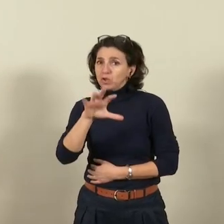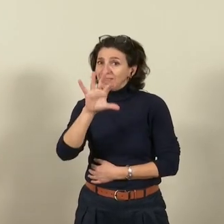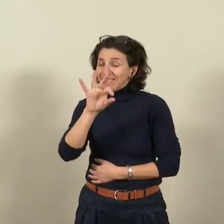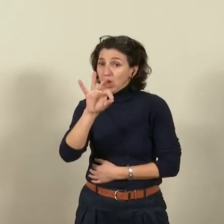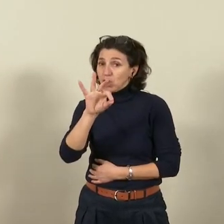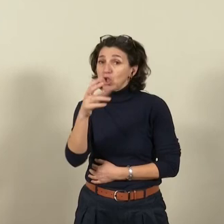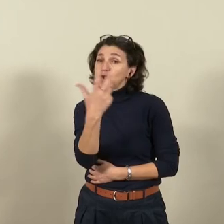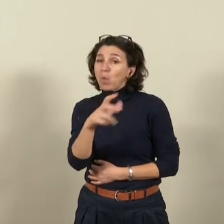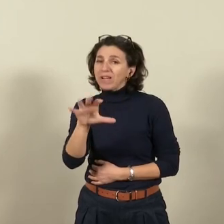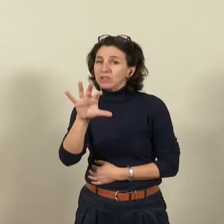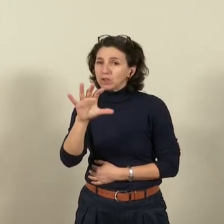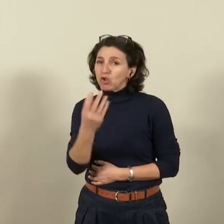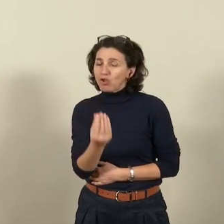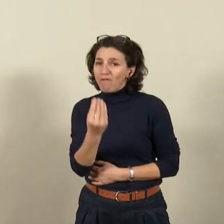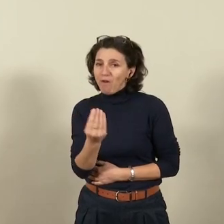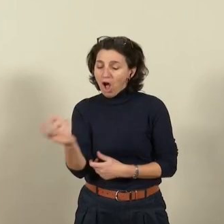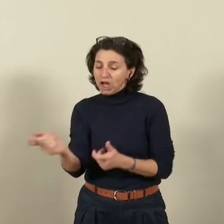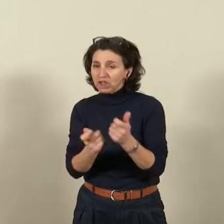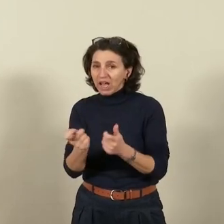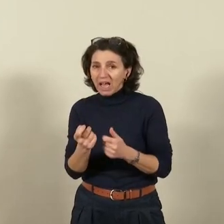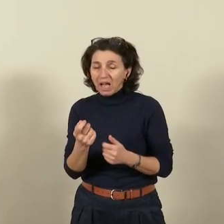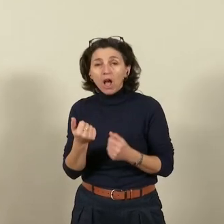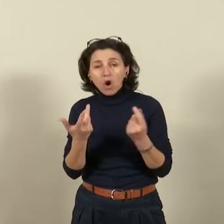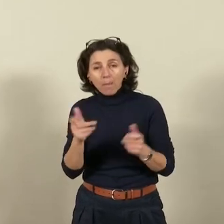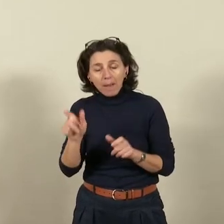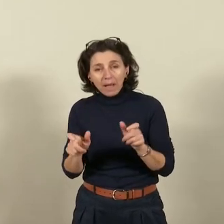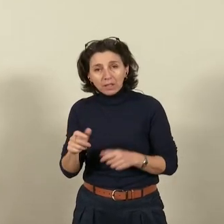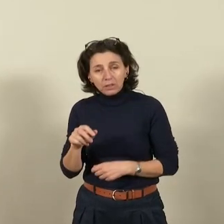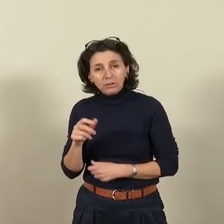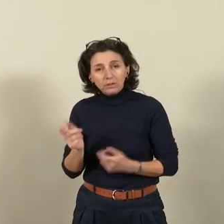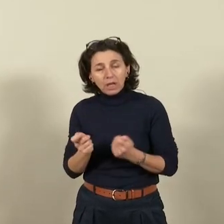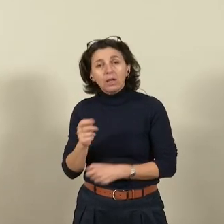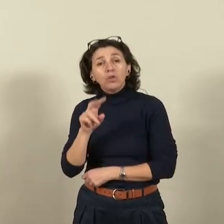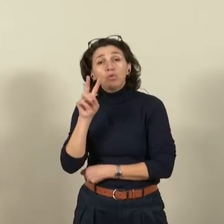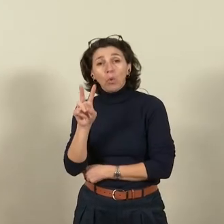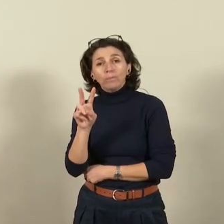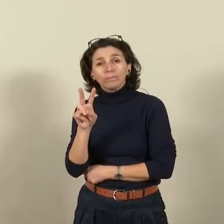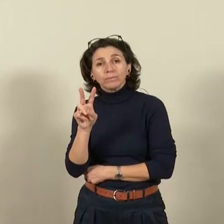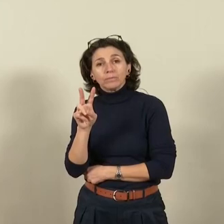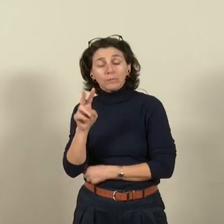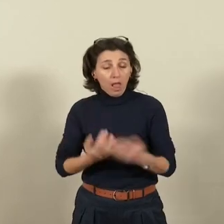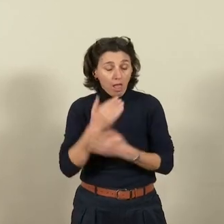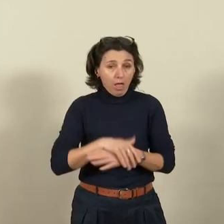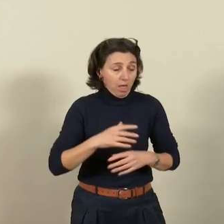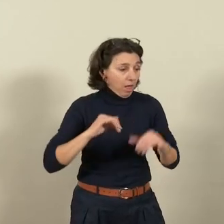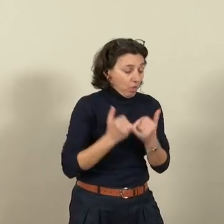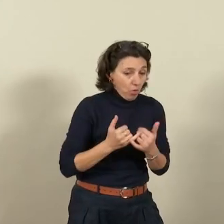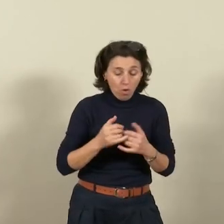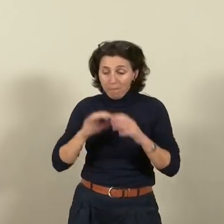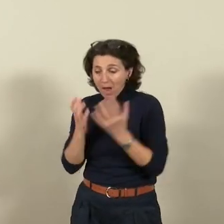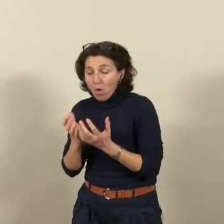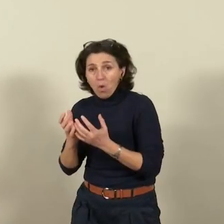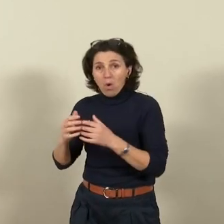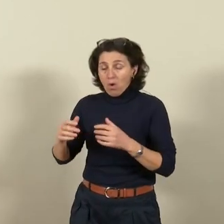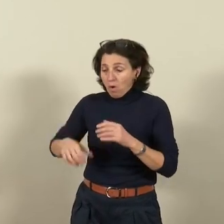ils sont deux et ces deuxl bah ils se font les réunions toute la journée il après travail ils vont gonfler les ballons pour certains nettoyer le dojo pour d'autres